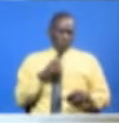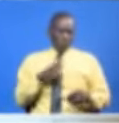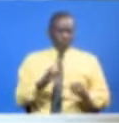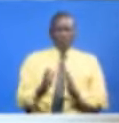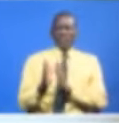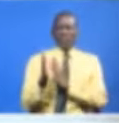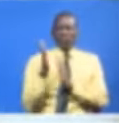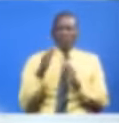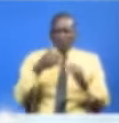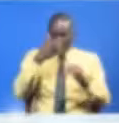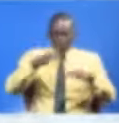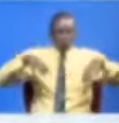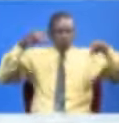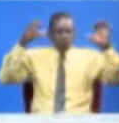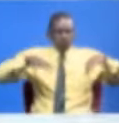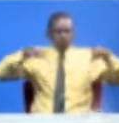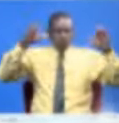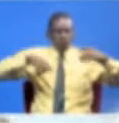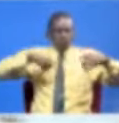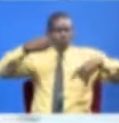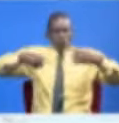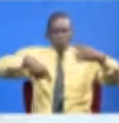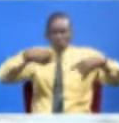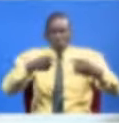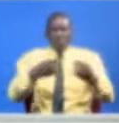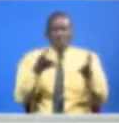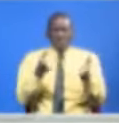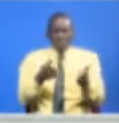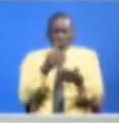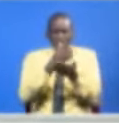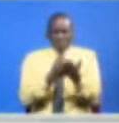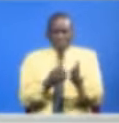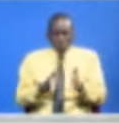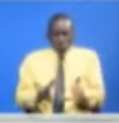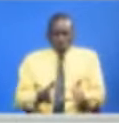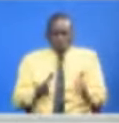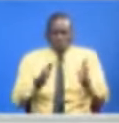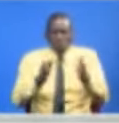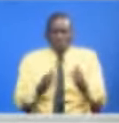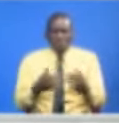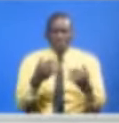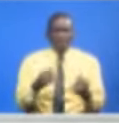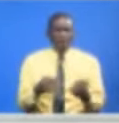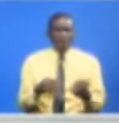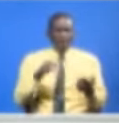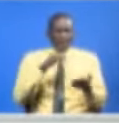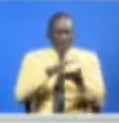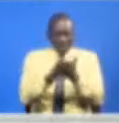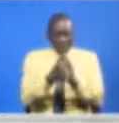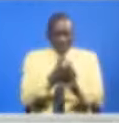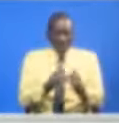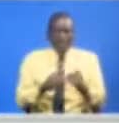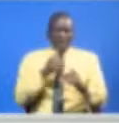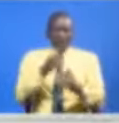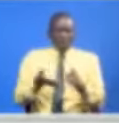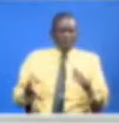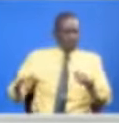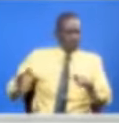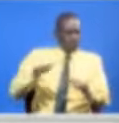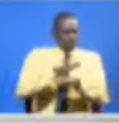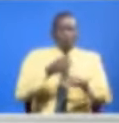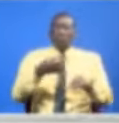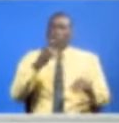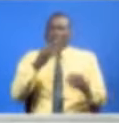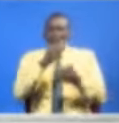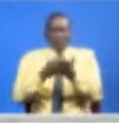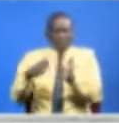na mvua kubwa inayoendelea kunyesha. Kadhalika, kuna baadhi ya barabara ambazo zimesalia mahame baada ya kufurika, huku baadhi ya